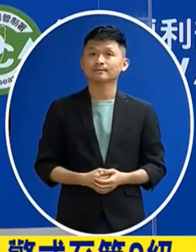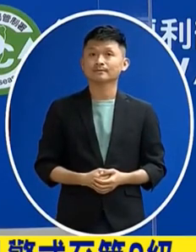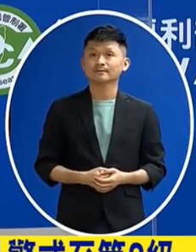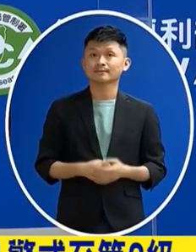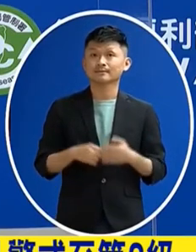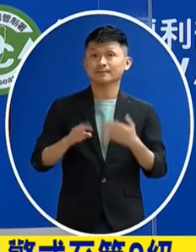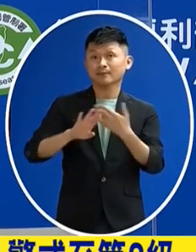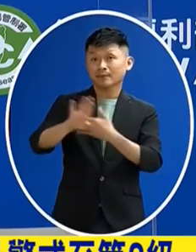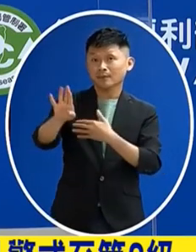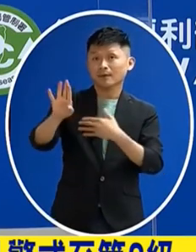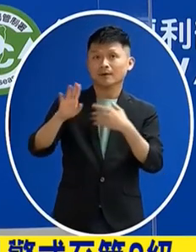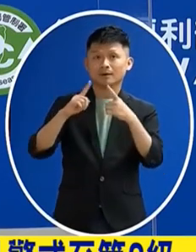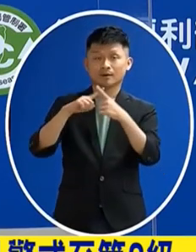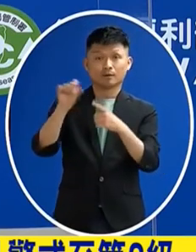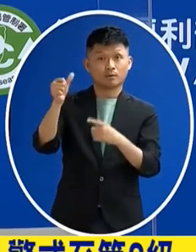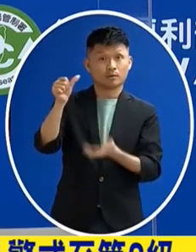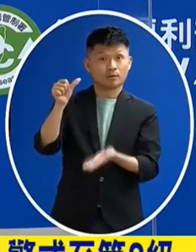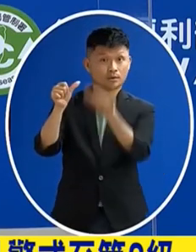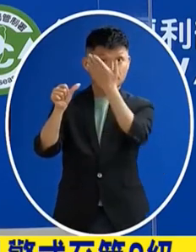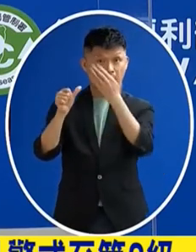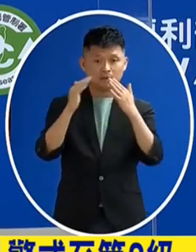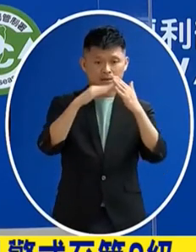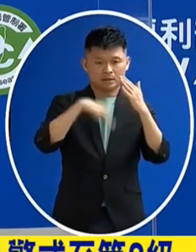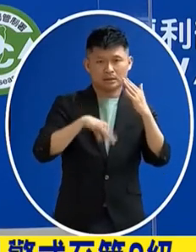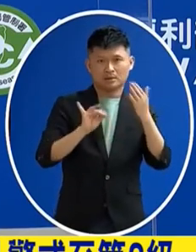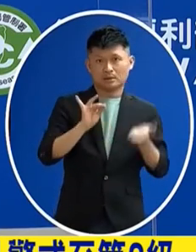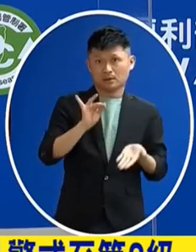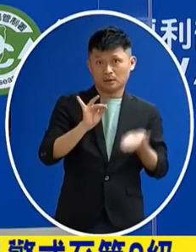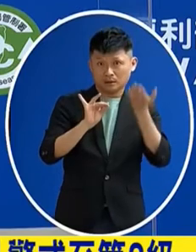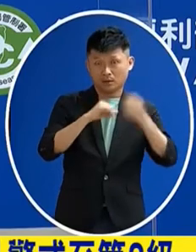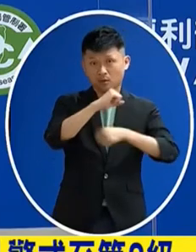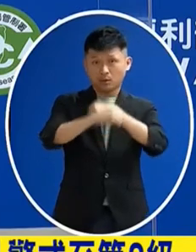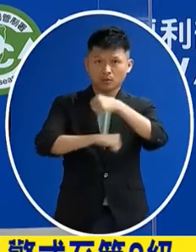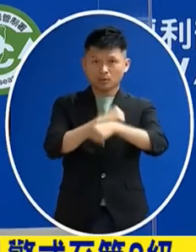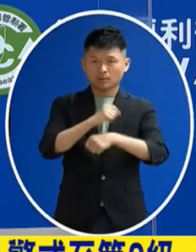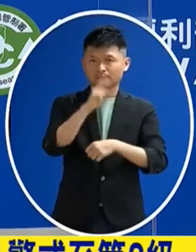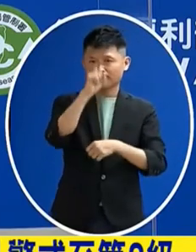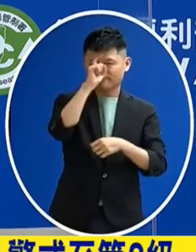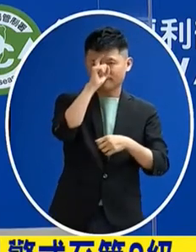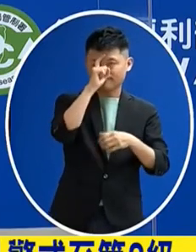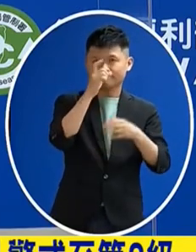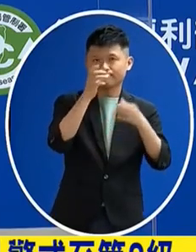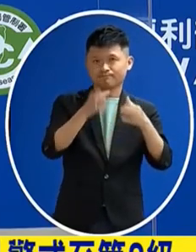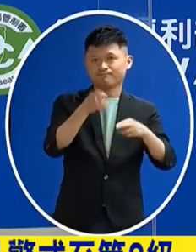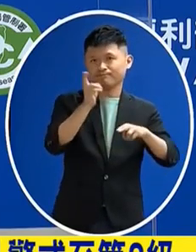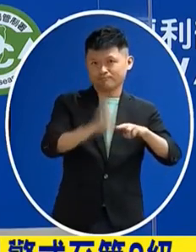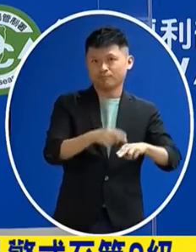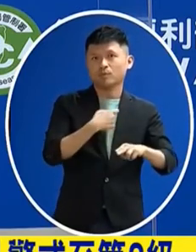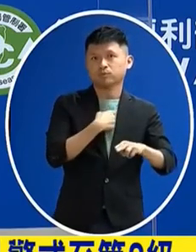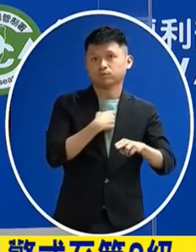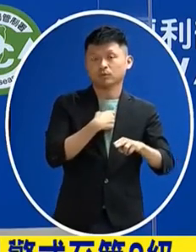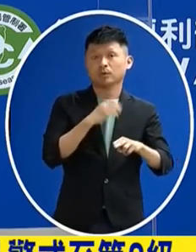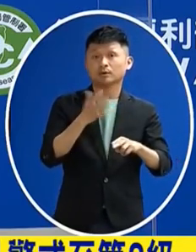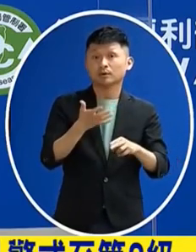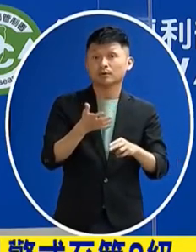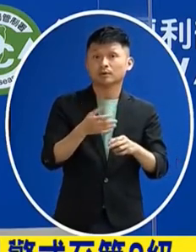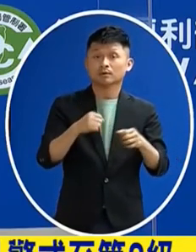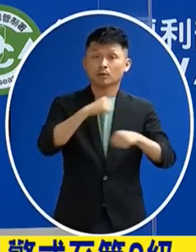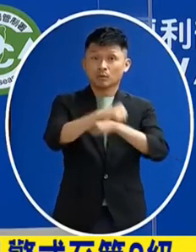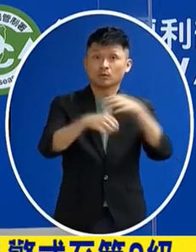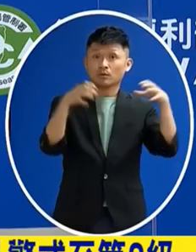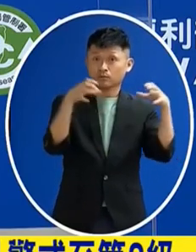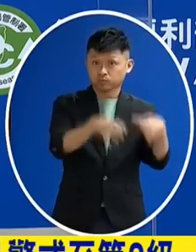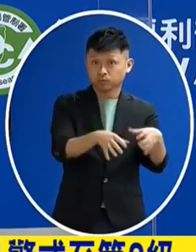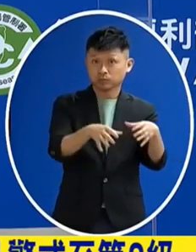超过500人的室外、超过100人的室内活动，我们希望是能够停办哈。但上述集会活动